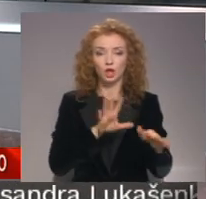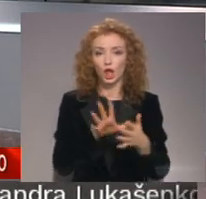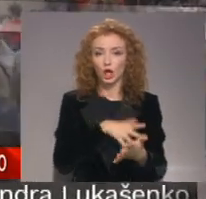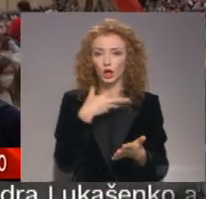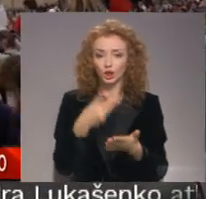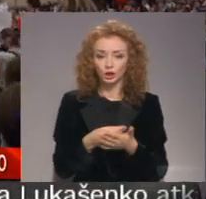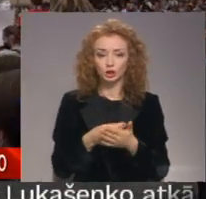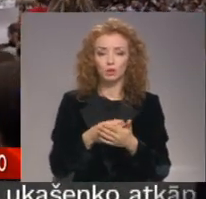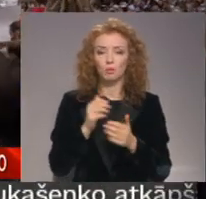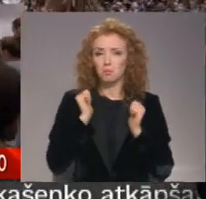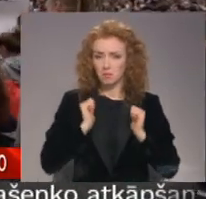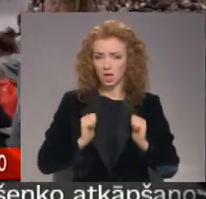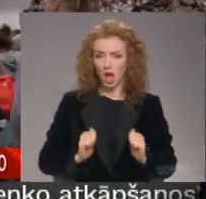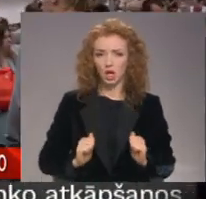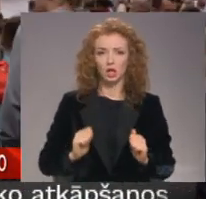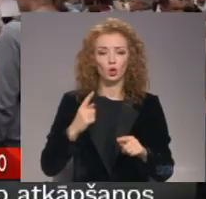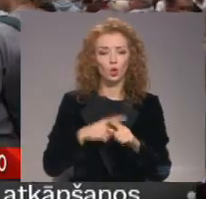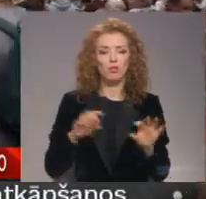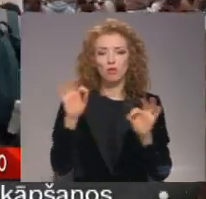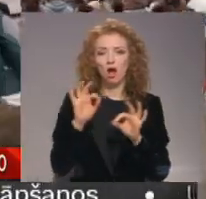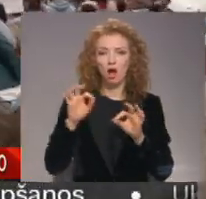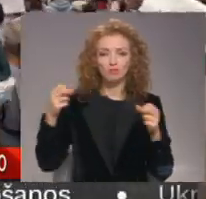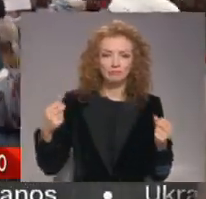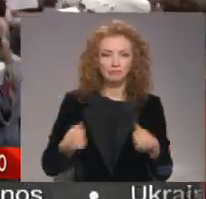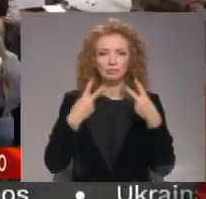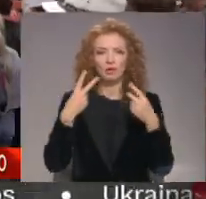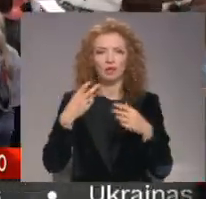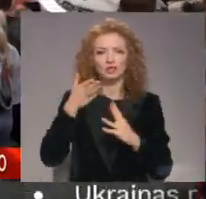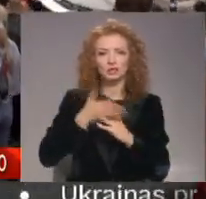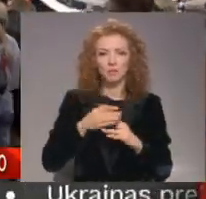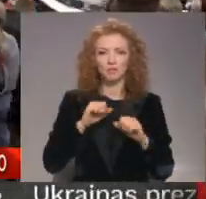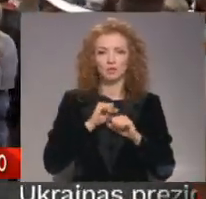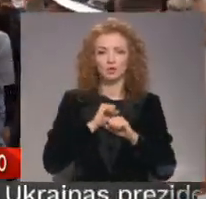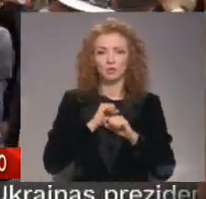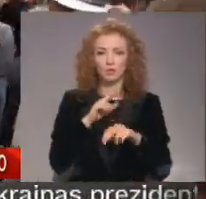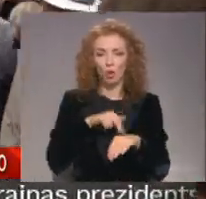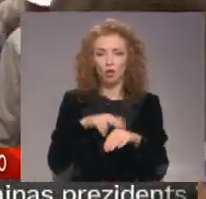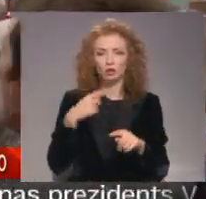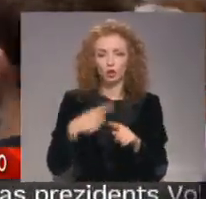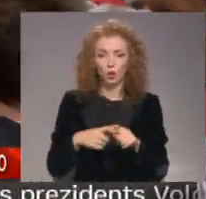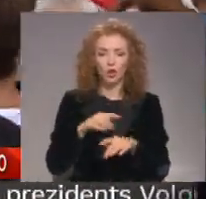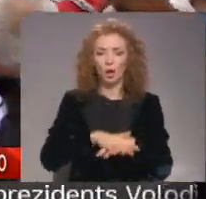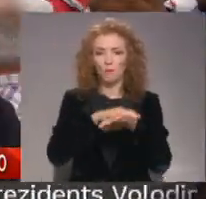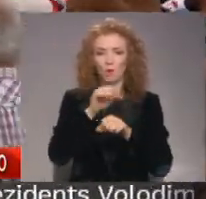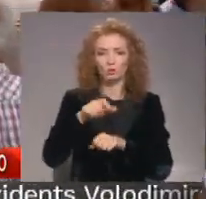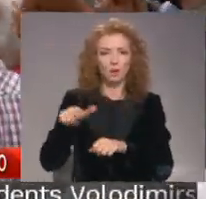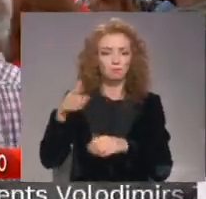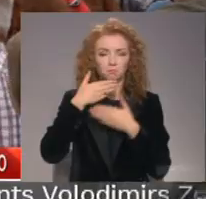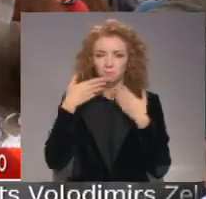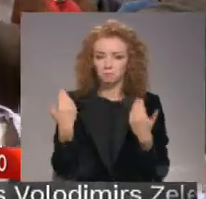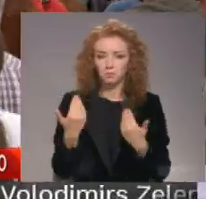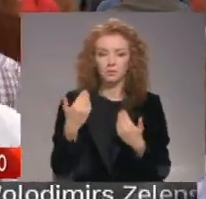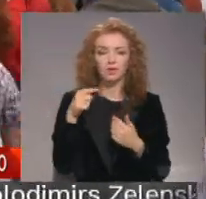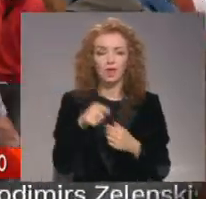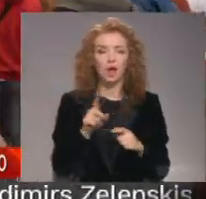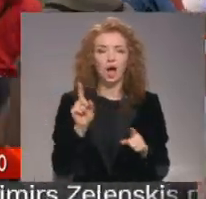ir noritējusi mierīgi un nekādi saķeršanās ar demonstrantiem un drošības struktūru pārstāvjiem nav notikusi. Šis varētu būt,